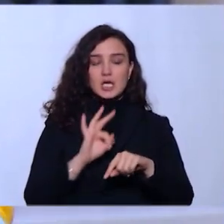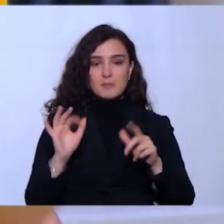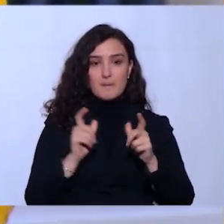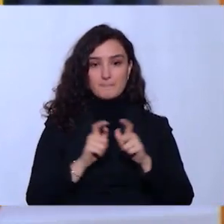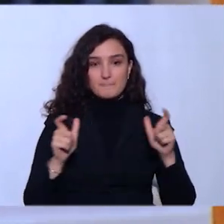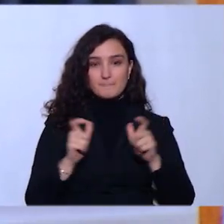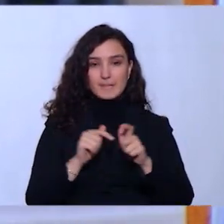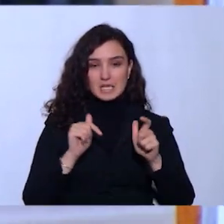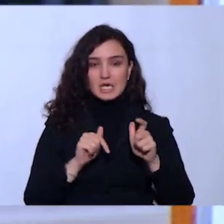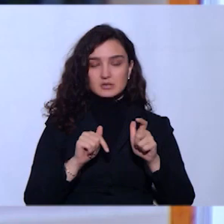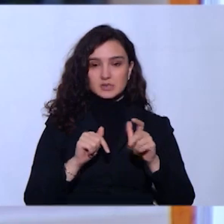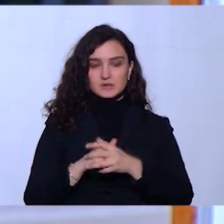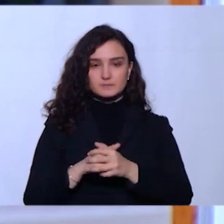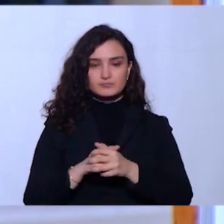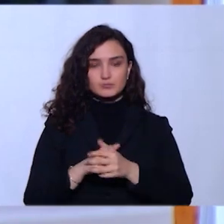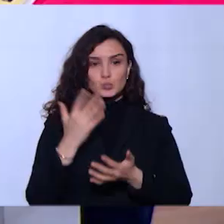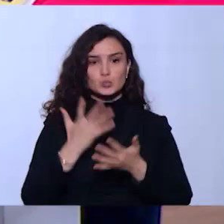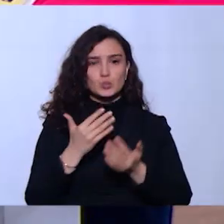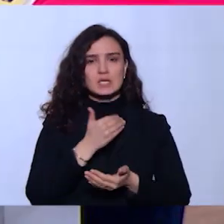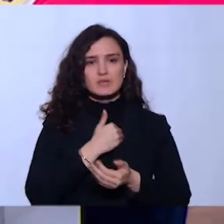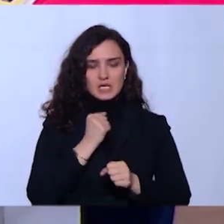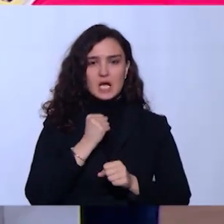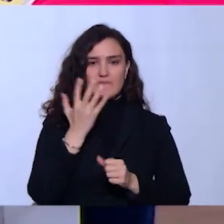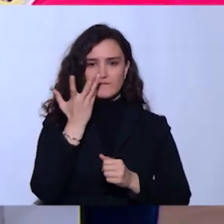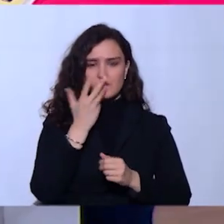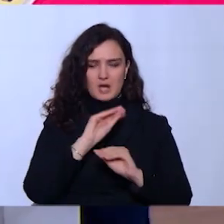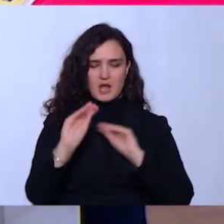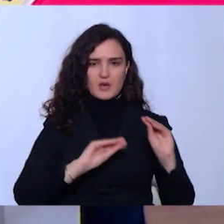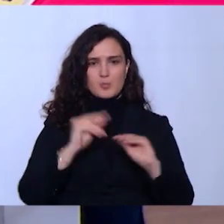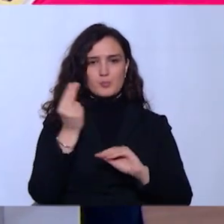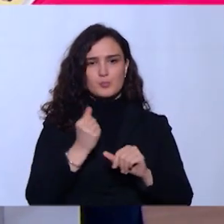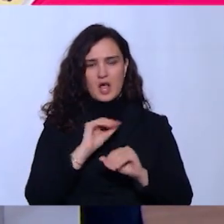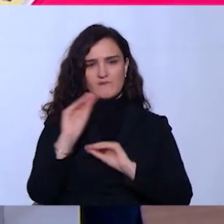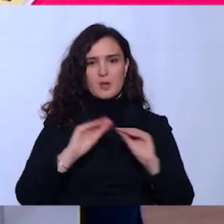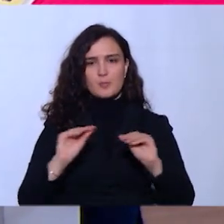ბარათს ვილაპარაკეთ. ბარათი თუ გვინდა, რომ გავაფორმოთ და